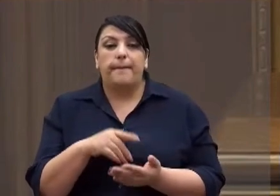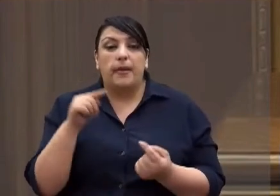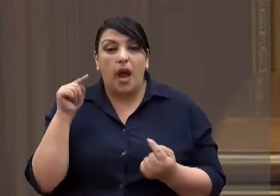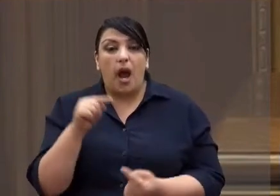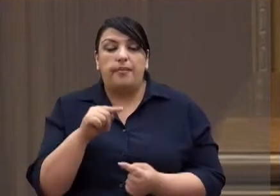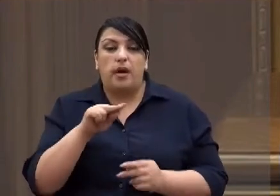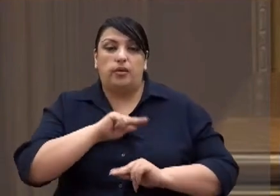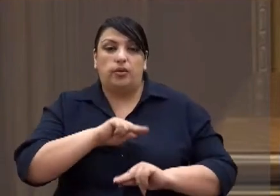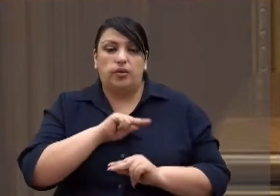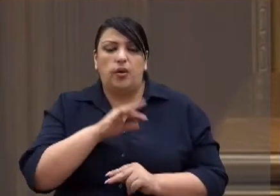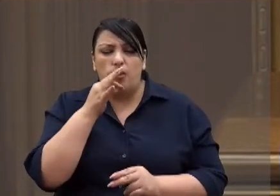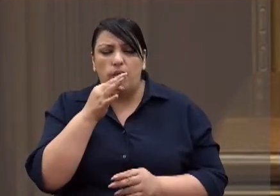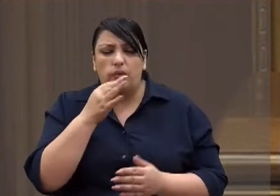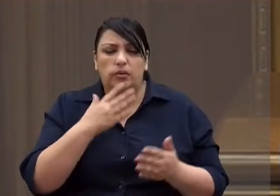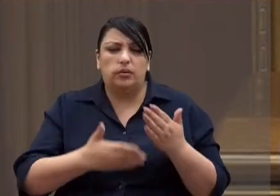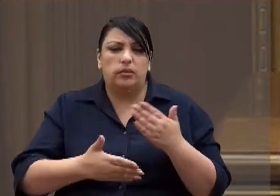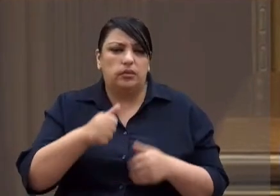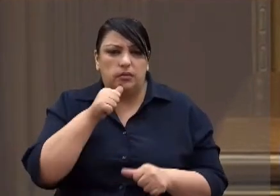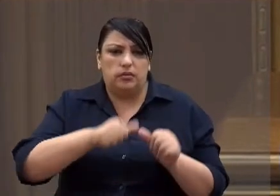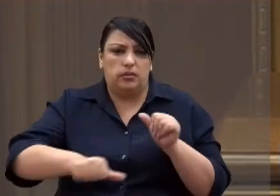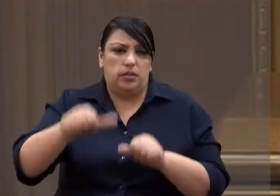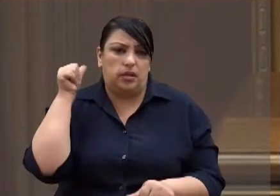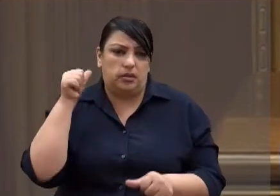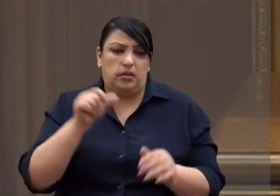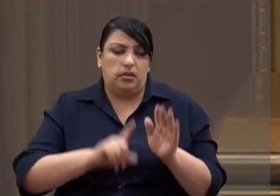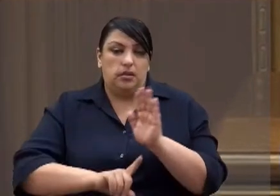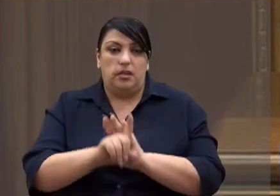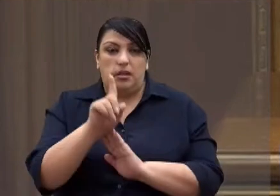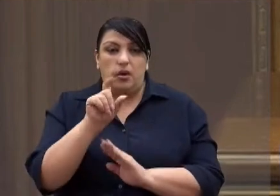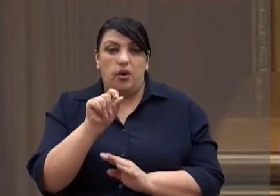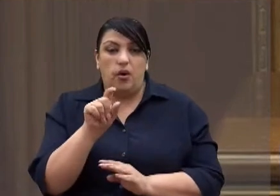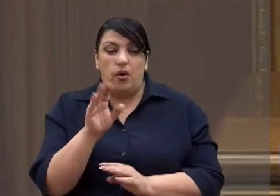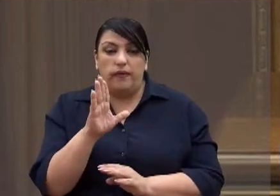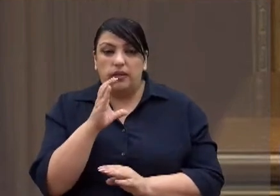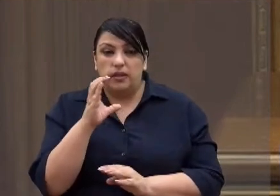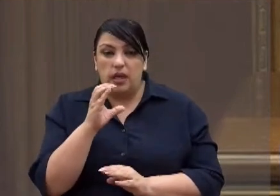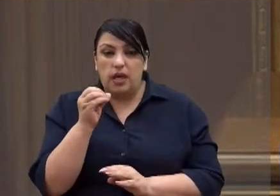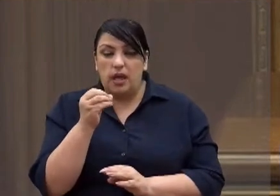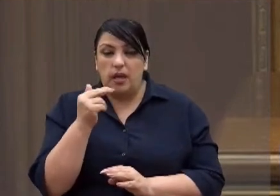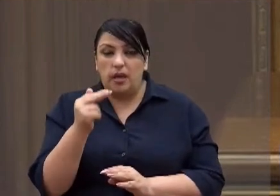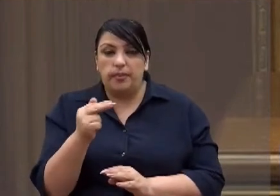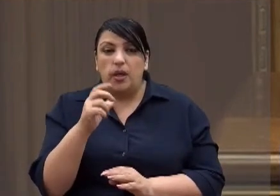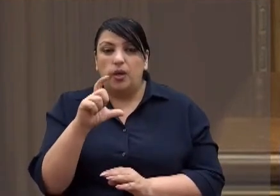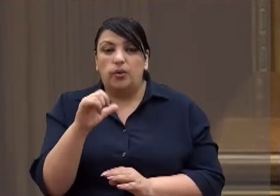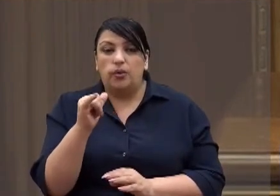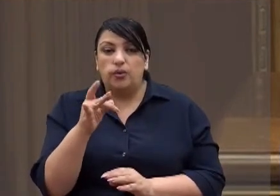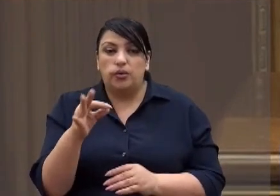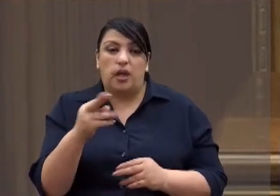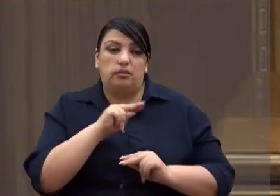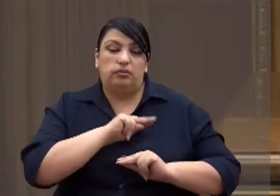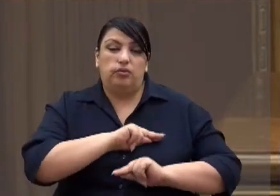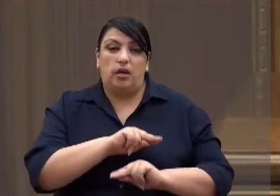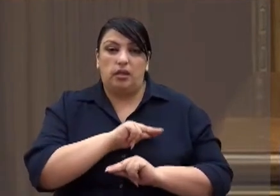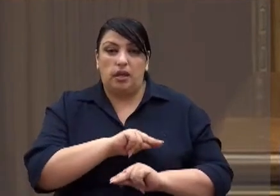համագործակցությունը սկսվել է դեռևս նախորդ տարվա սկզբին Հովսեփ Խուրշուդյանի ջանքերով,